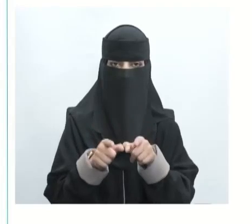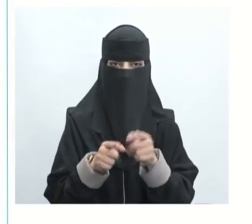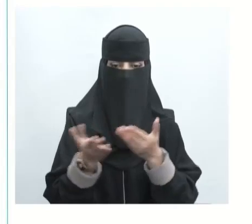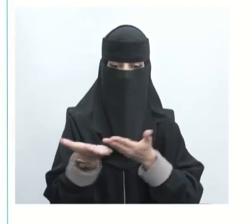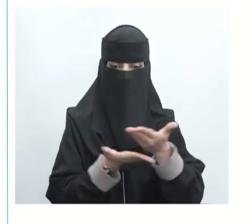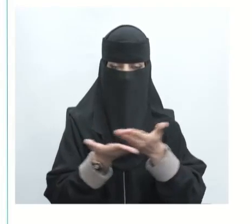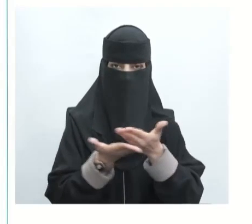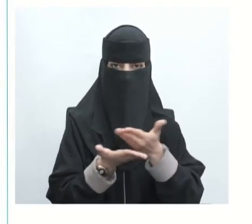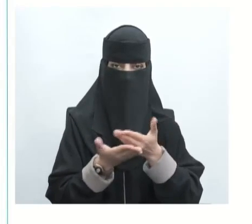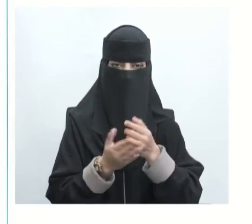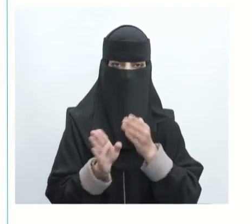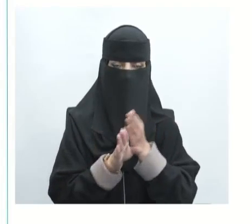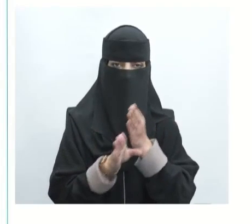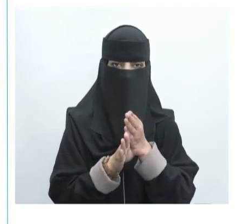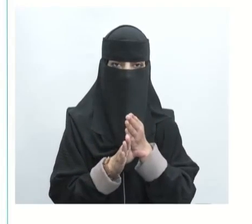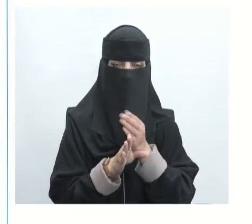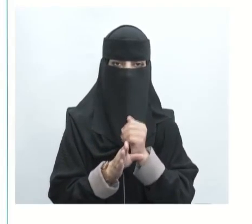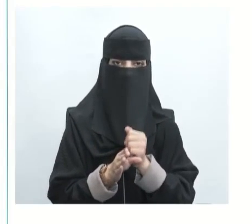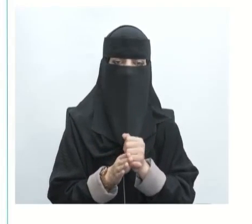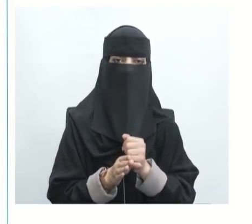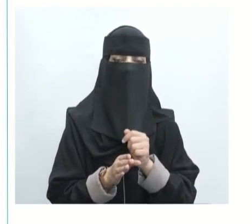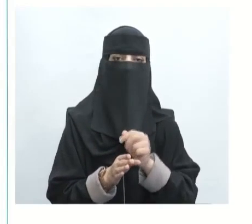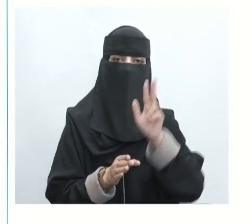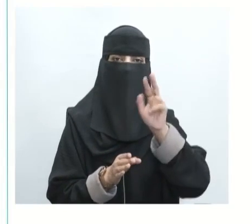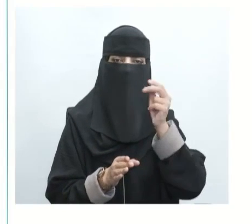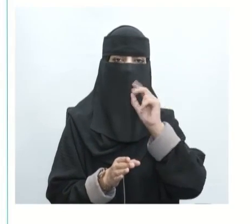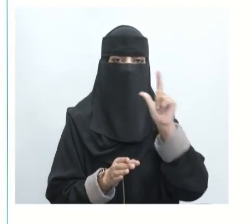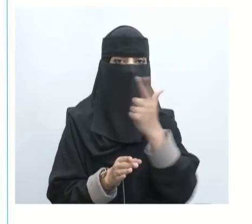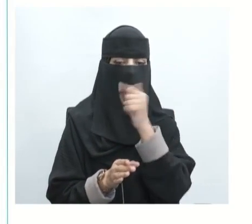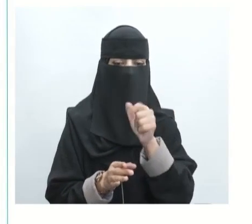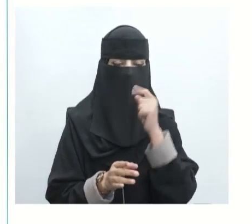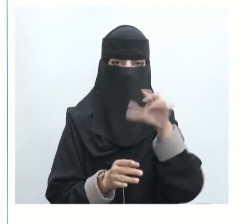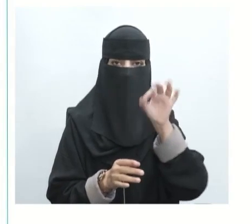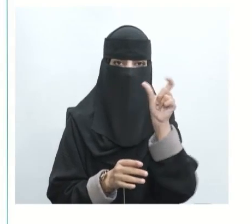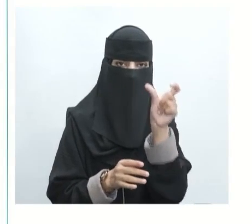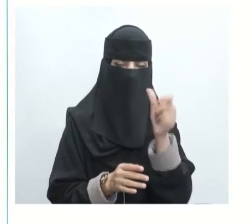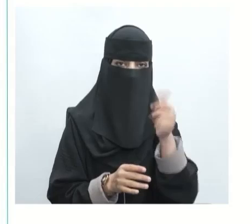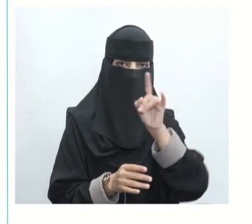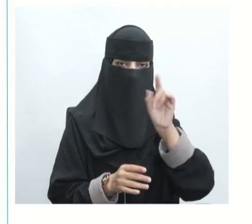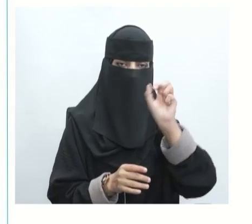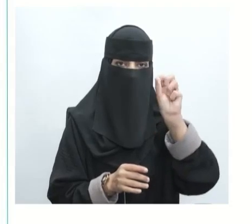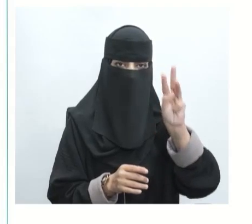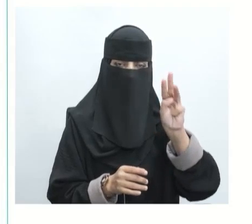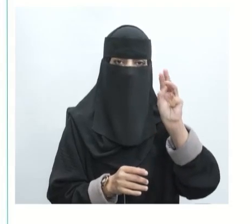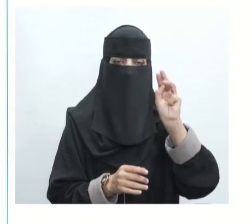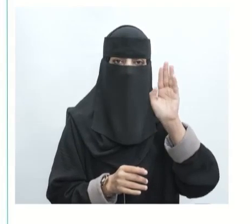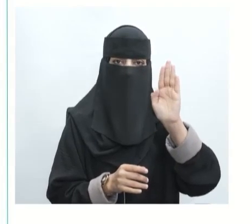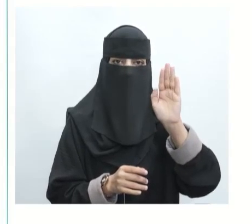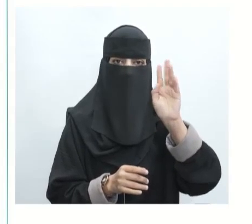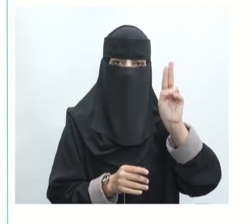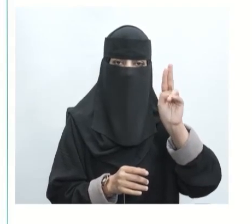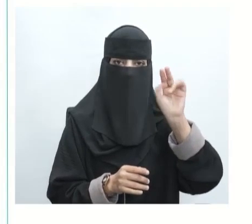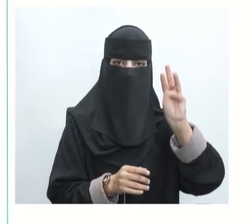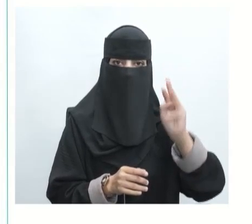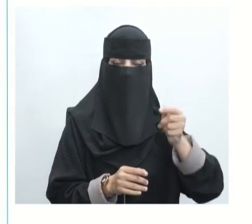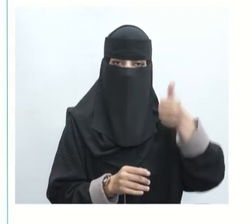أحاكي الأسلوب اللغوي، فنقول الاستثناء. يذكر لك هنا أن الاستثناء